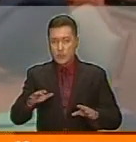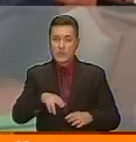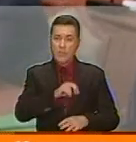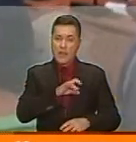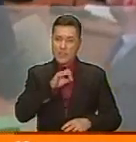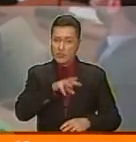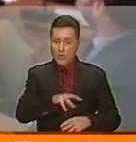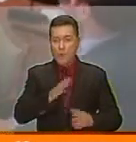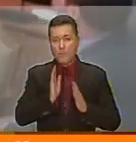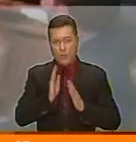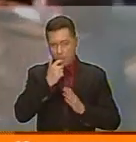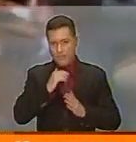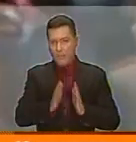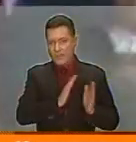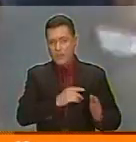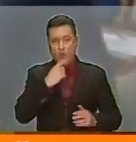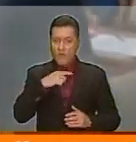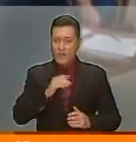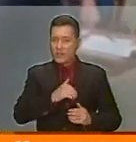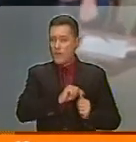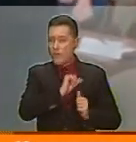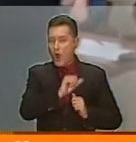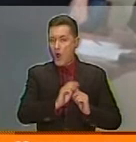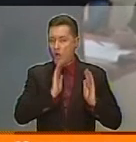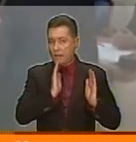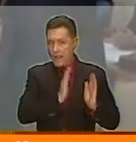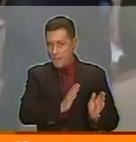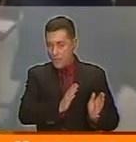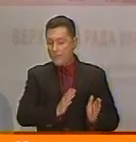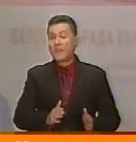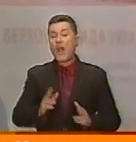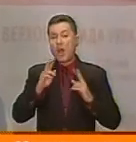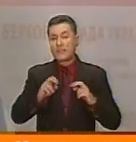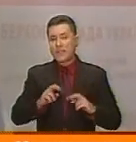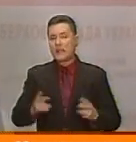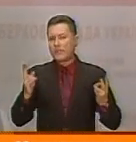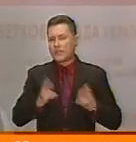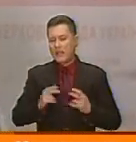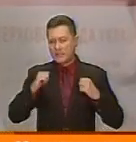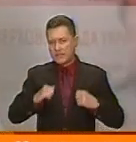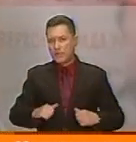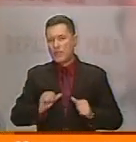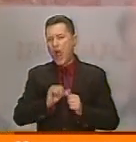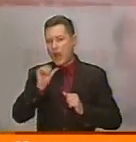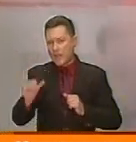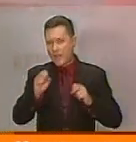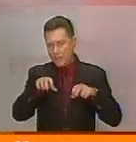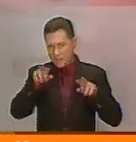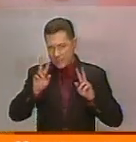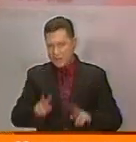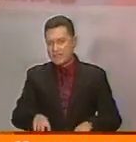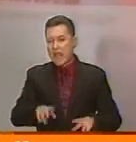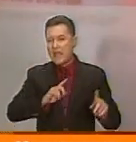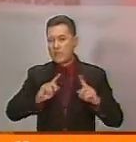поведінку говоритимуть. Я думаю, що нам треба це розглянути, заспокоїтися і розглянути на окремому спеціальному